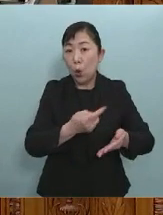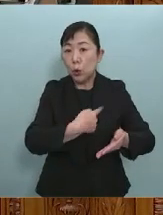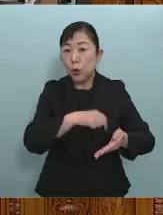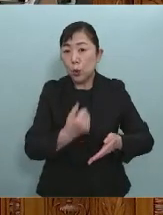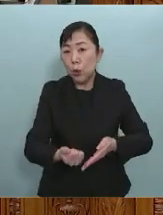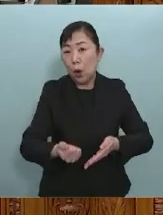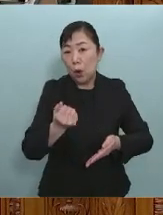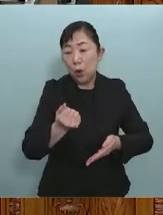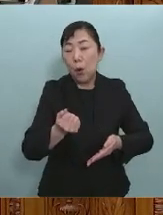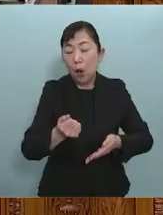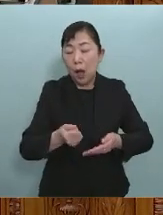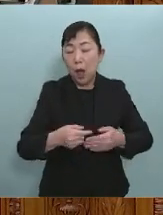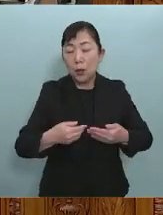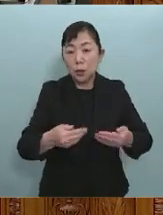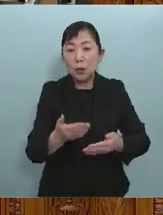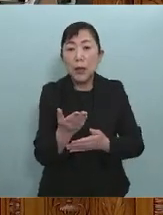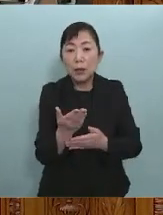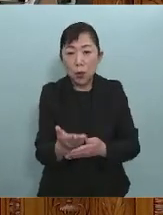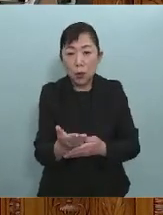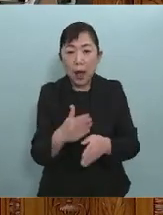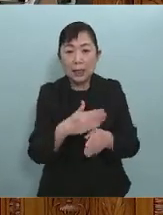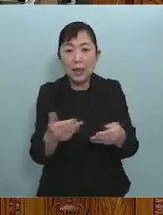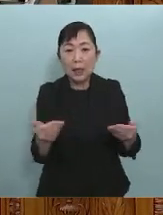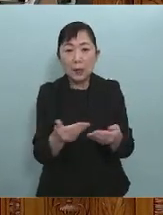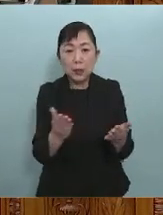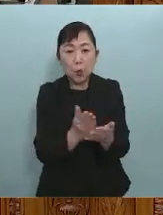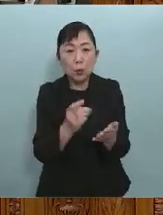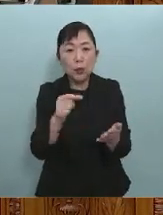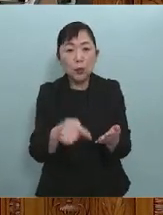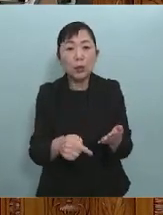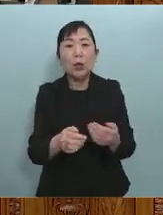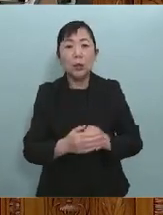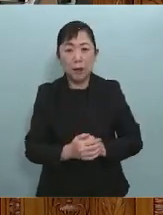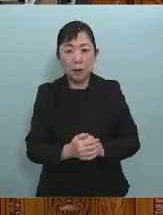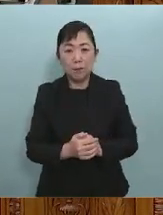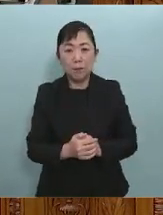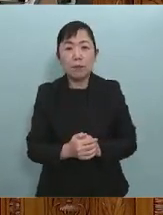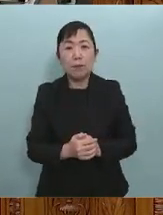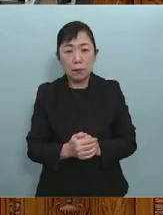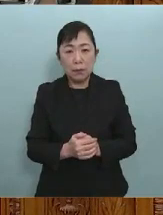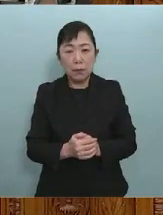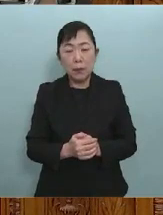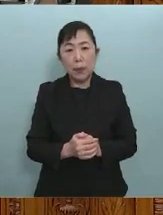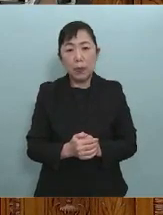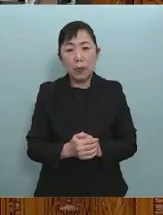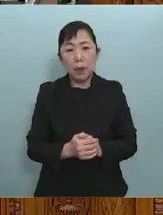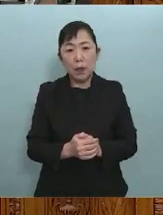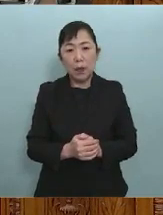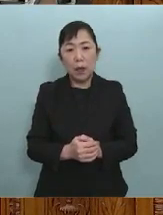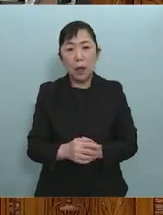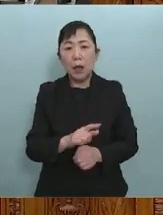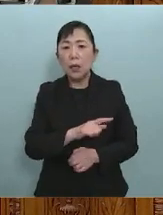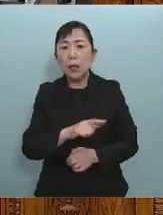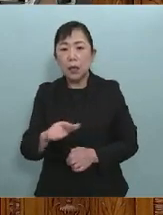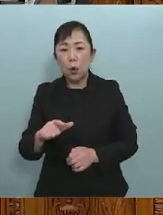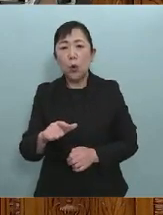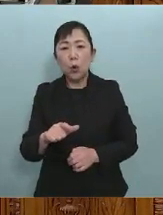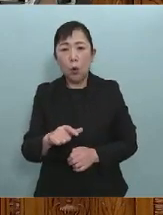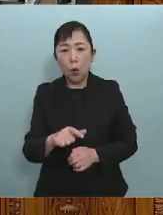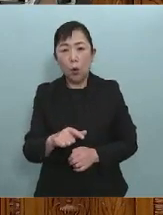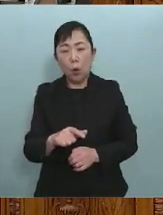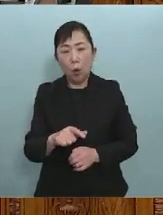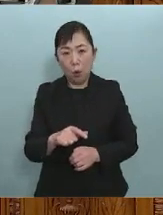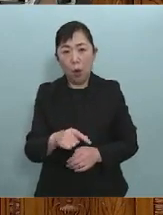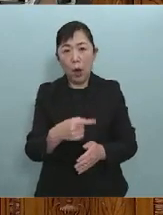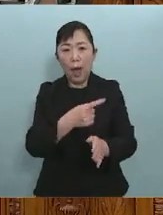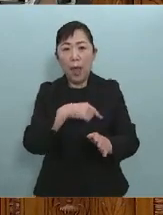でしょうかまたサービス業分野で省力化投資の効果は限定的な分野も少なく